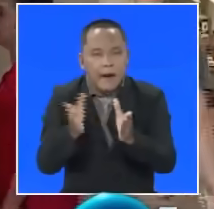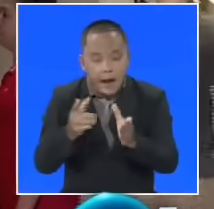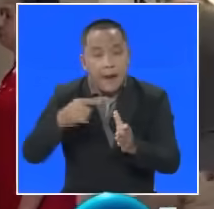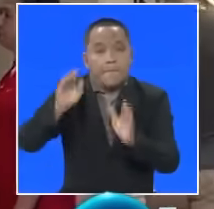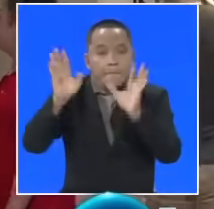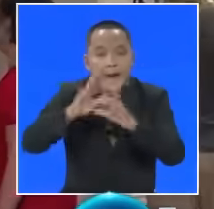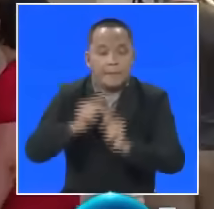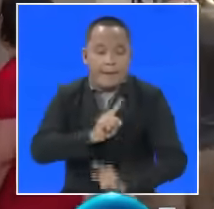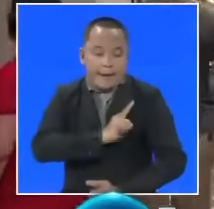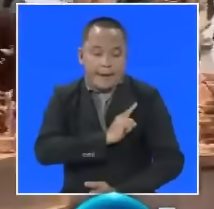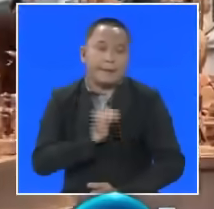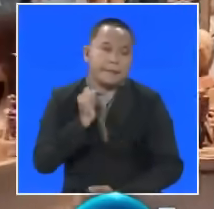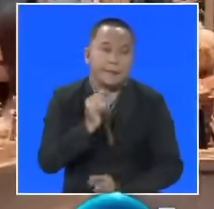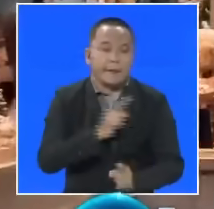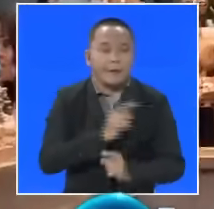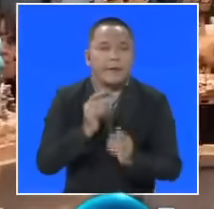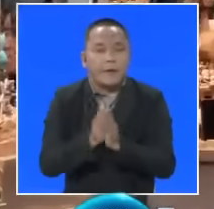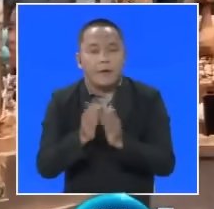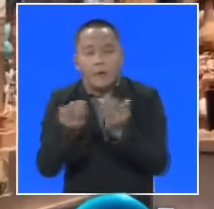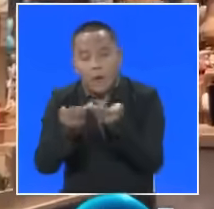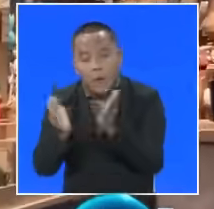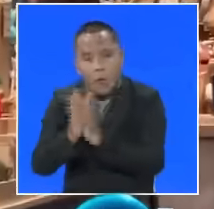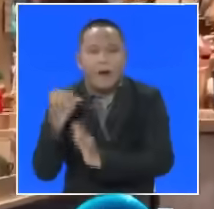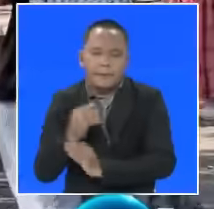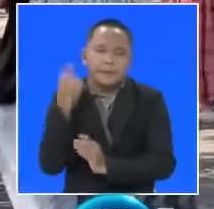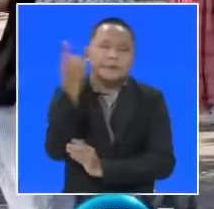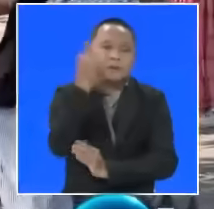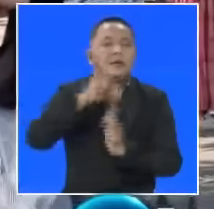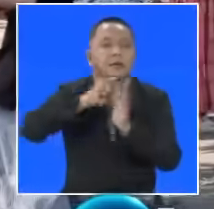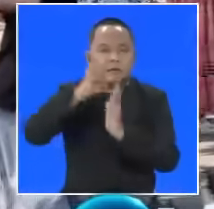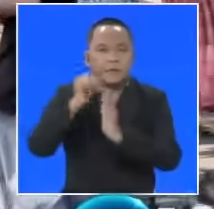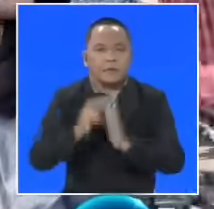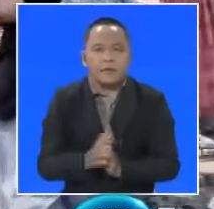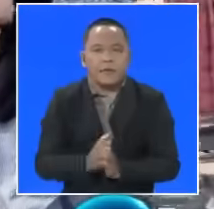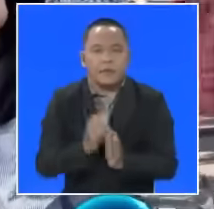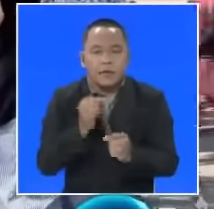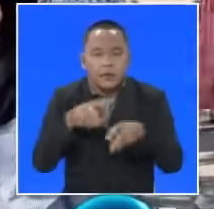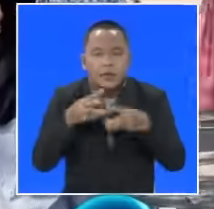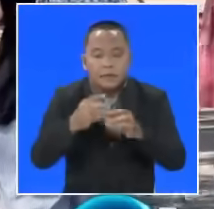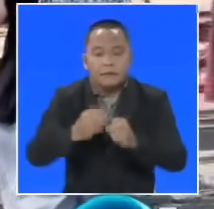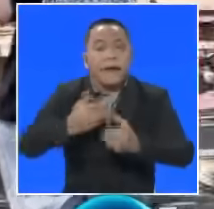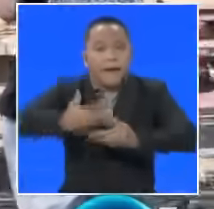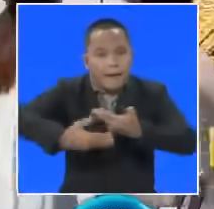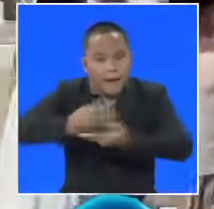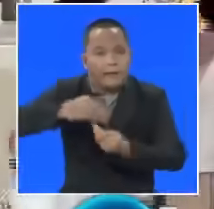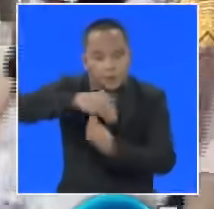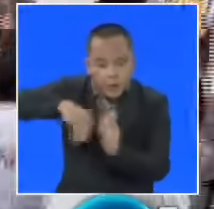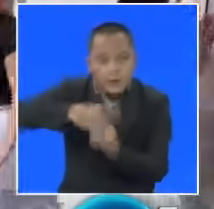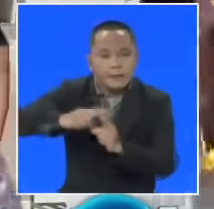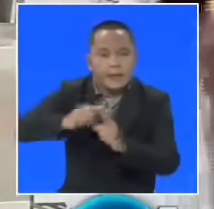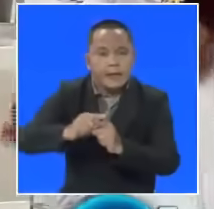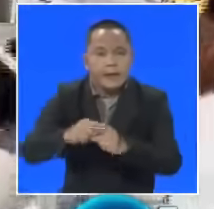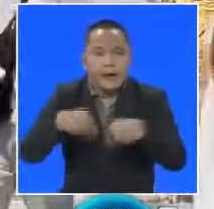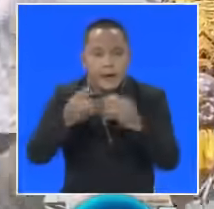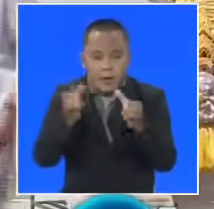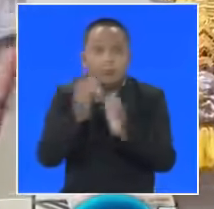เป็นส่วนตัวนะครับเป็น FIT เป็นครอบครัวมากยิ่งขึ้นครับเพราะฉะนั้นการทําการตลาดนะครับหรือการรอง